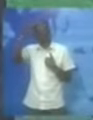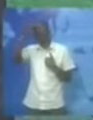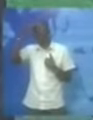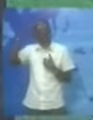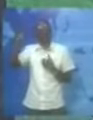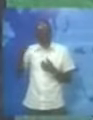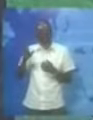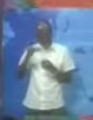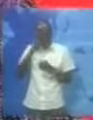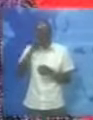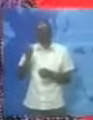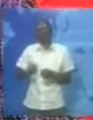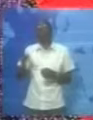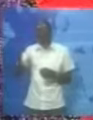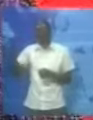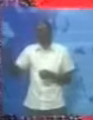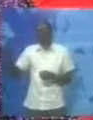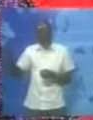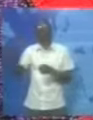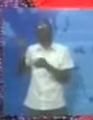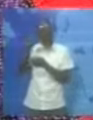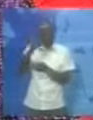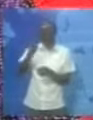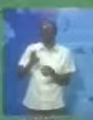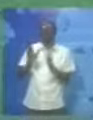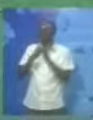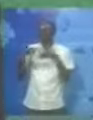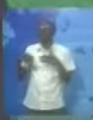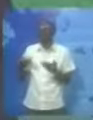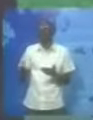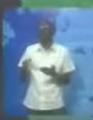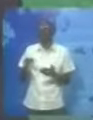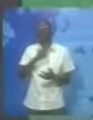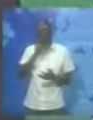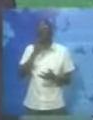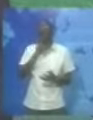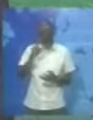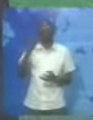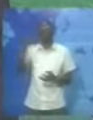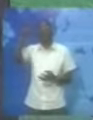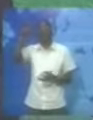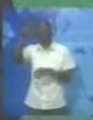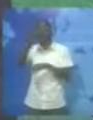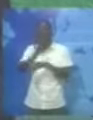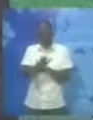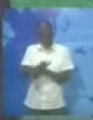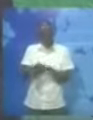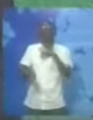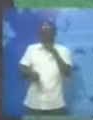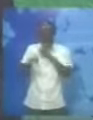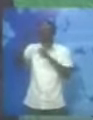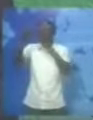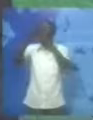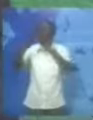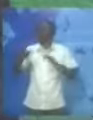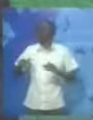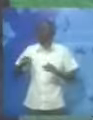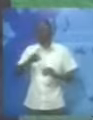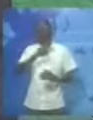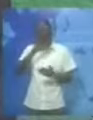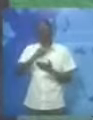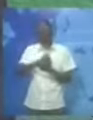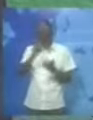vous réagissez à ces images du FESPACO? D'abord, j'étais hier soir là-bas, au stade. J'ai vu ce